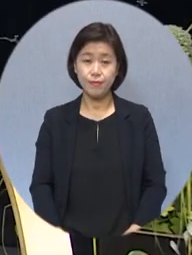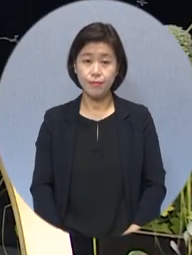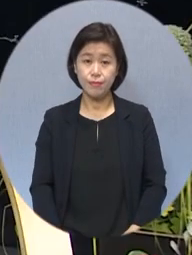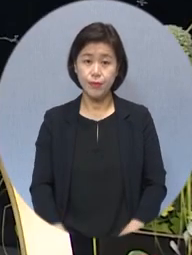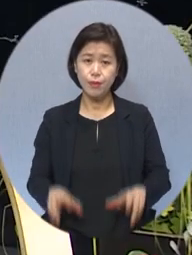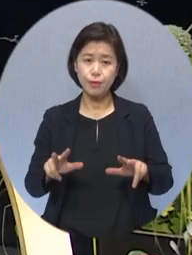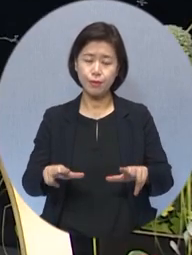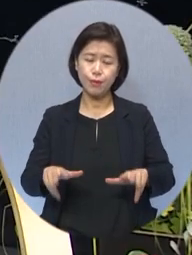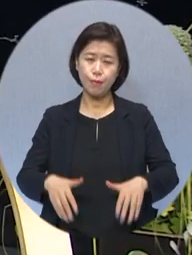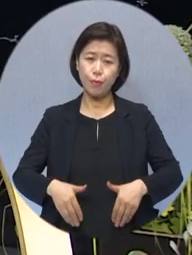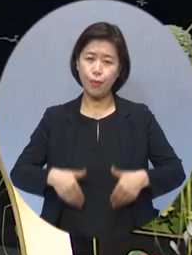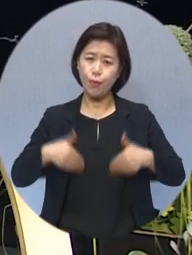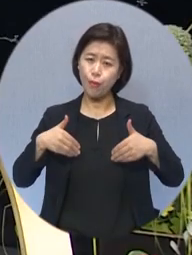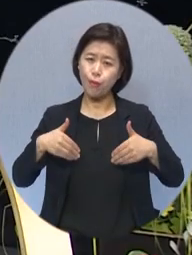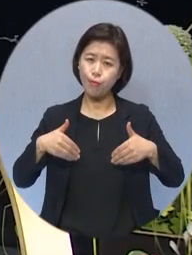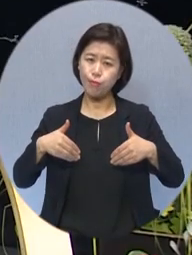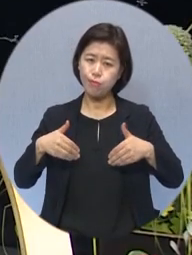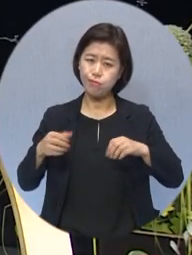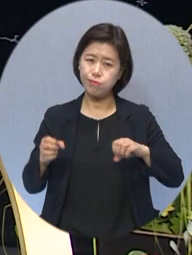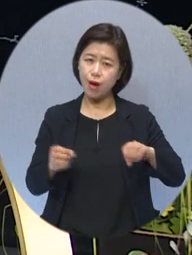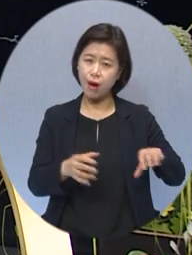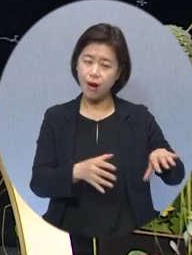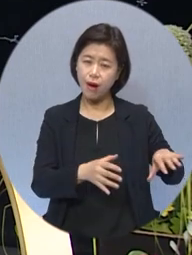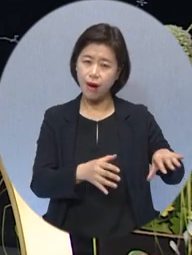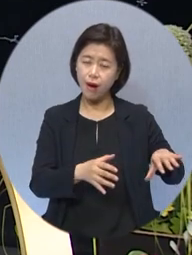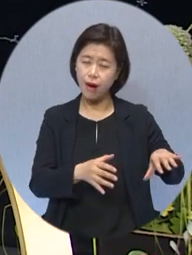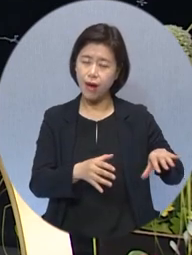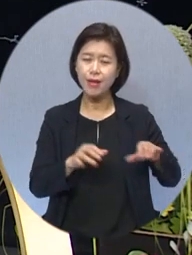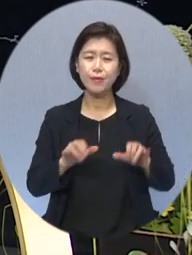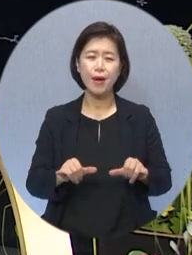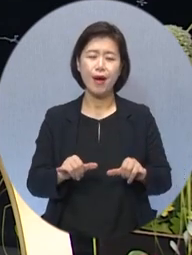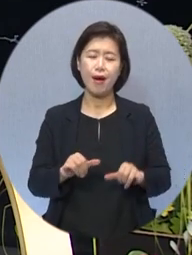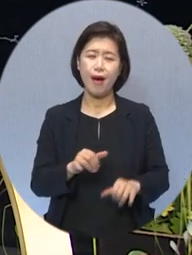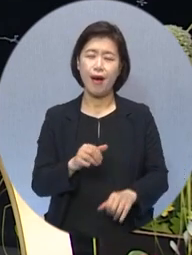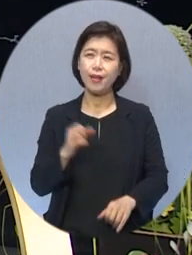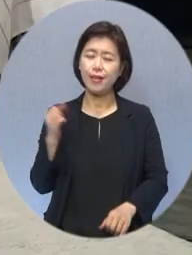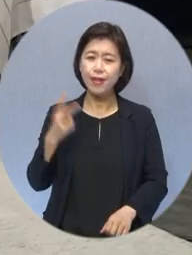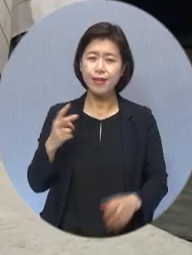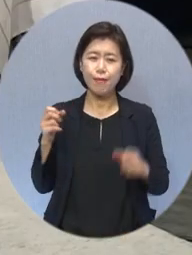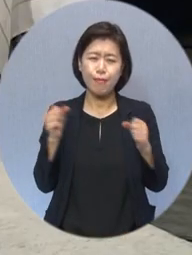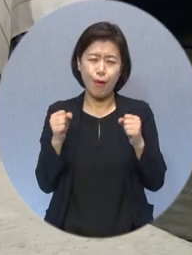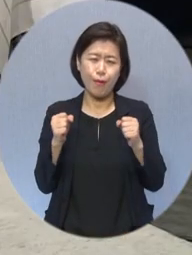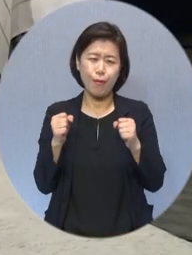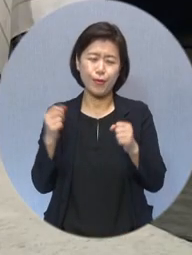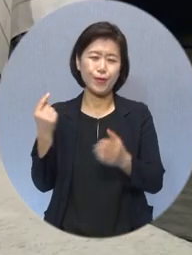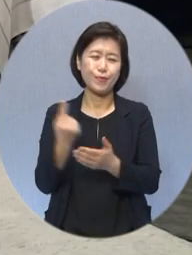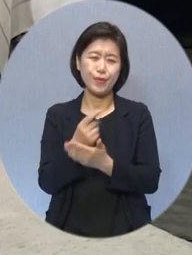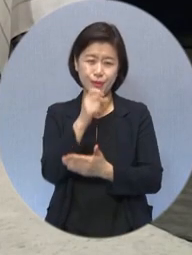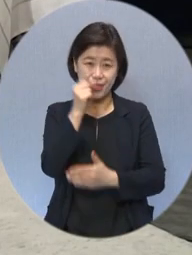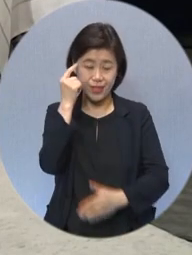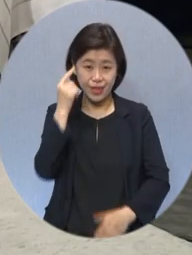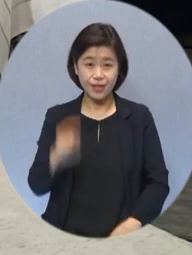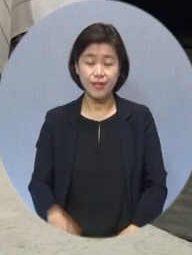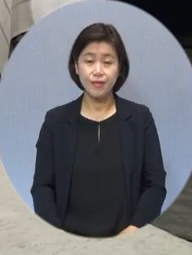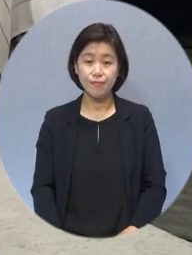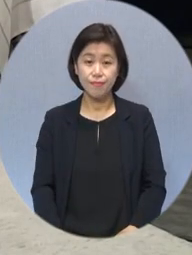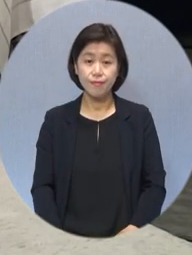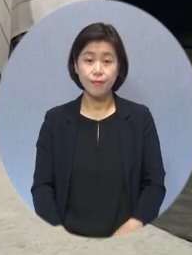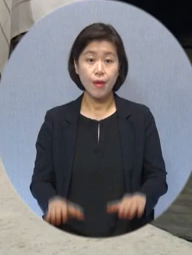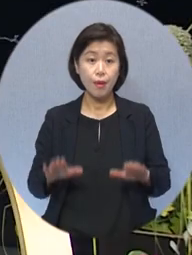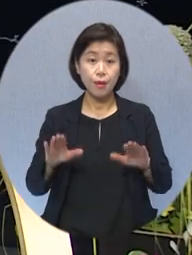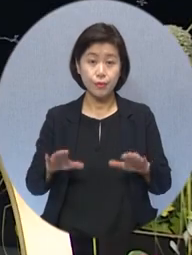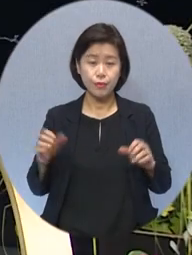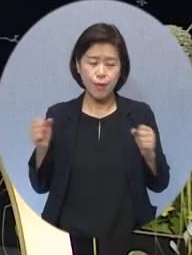계절까지 지워지는 게 아닌가 싶어 찬 바람이 그리워집니다. 오늘은 겨울 사풍